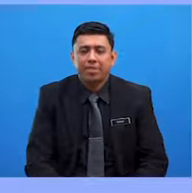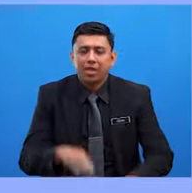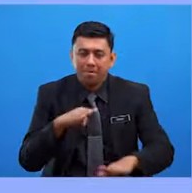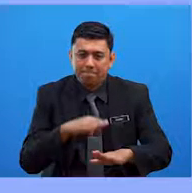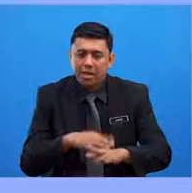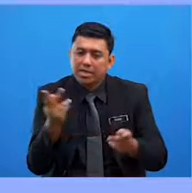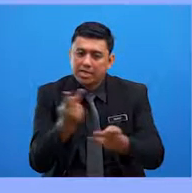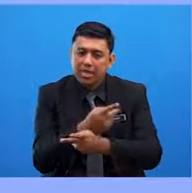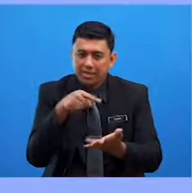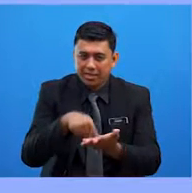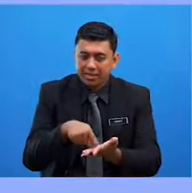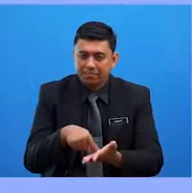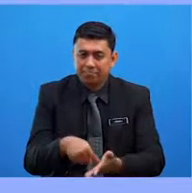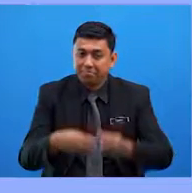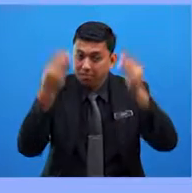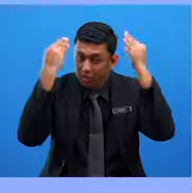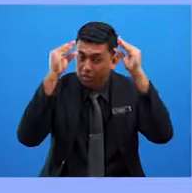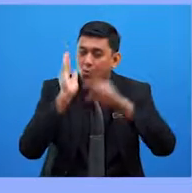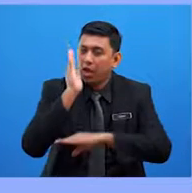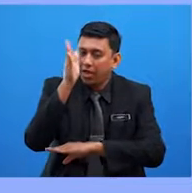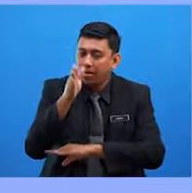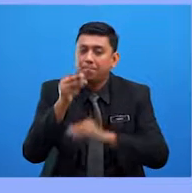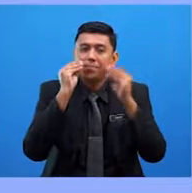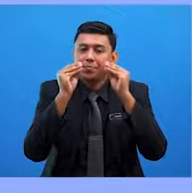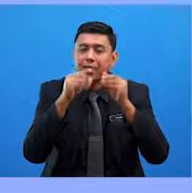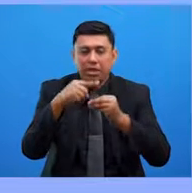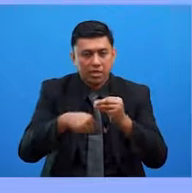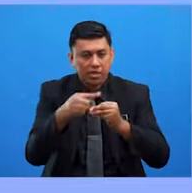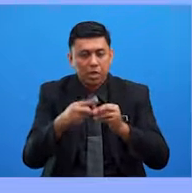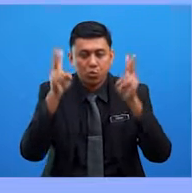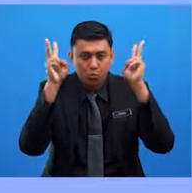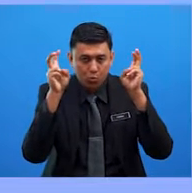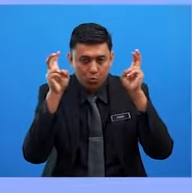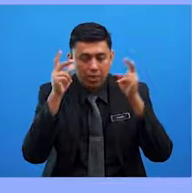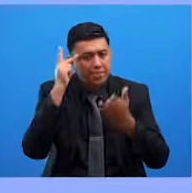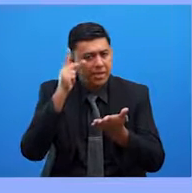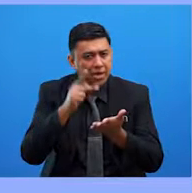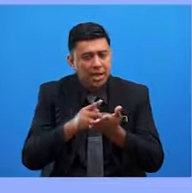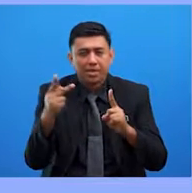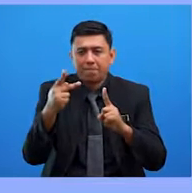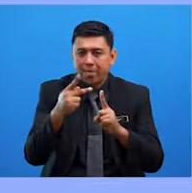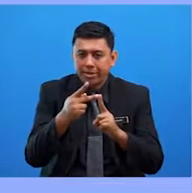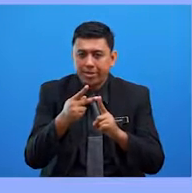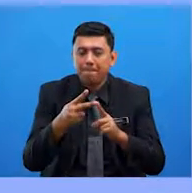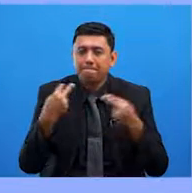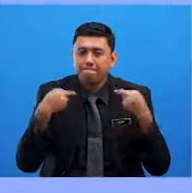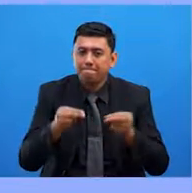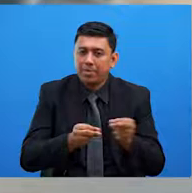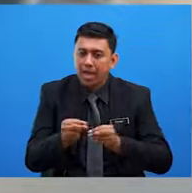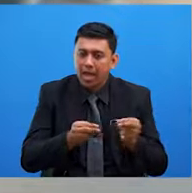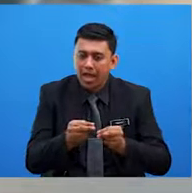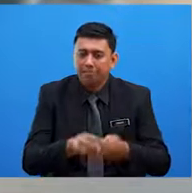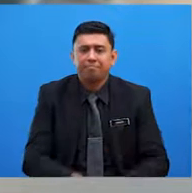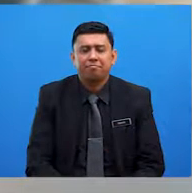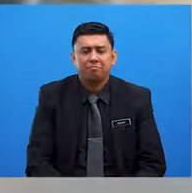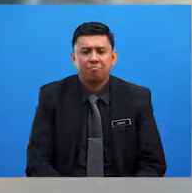Pada episod kali ini, Cikgu akan mengajar tentang tajuk pengenalan kepada perniagaan.